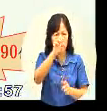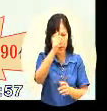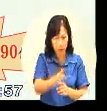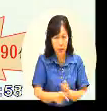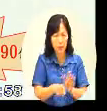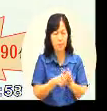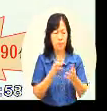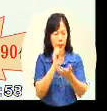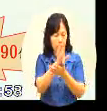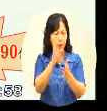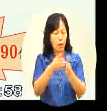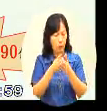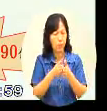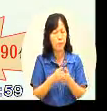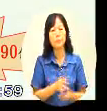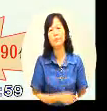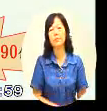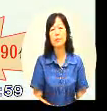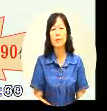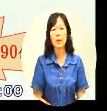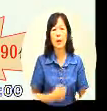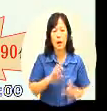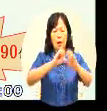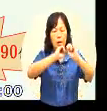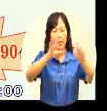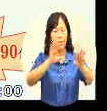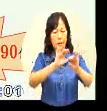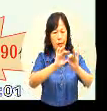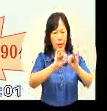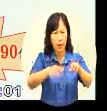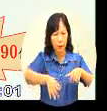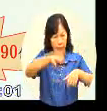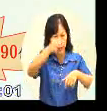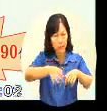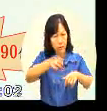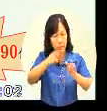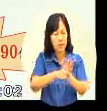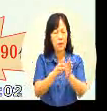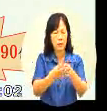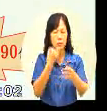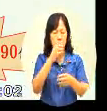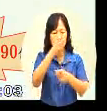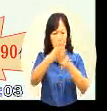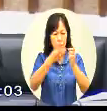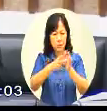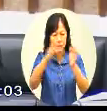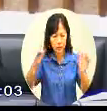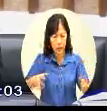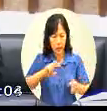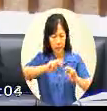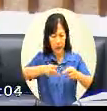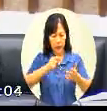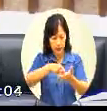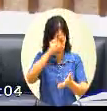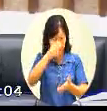跟各位报告，公告地价是三年才可以调一次，